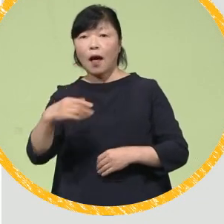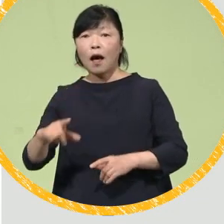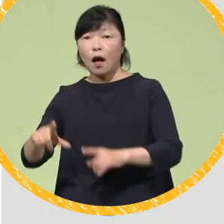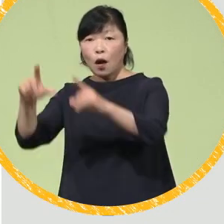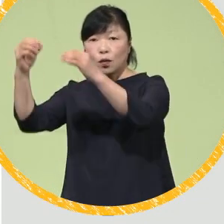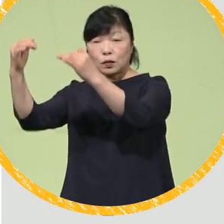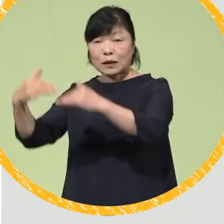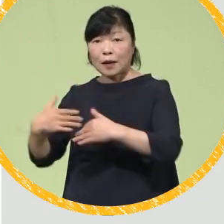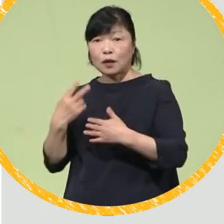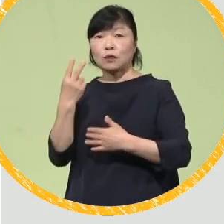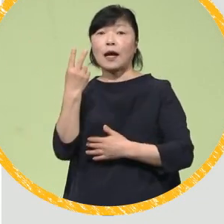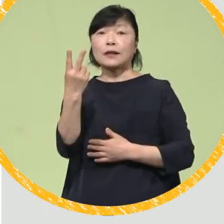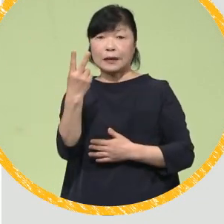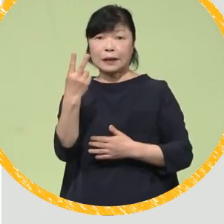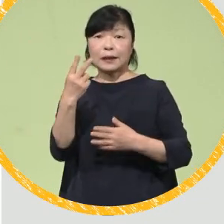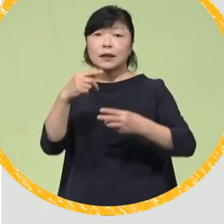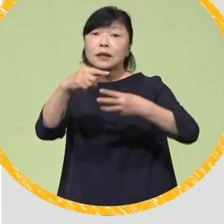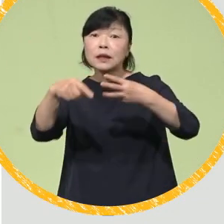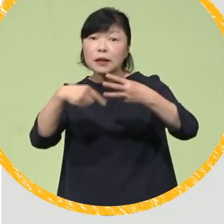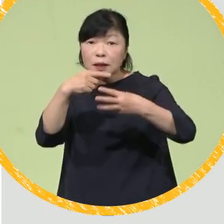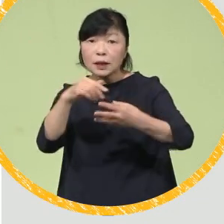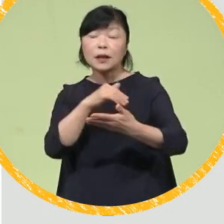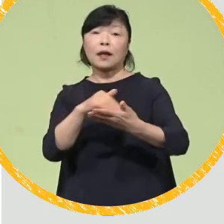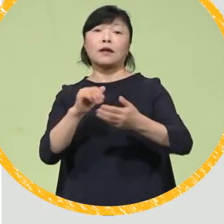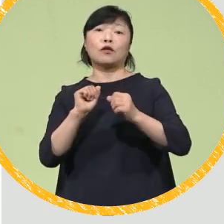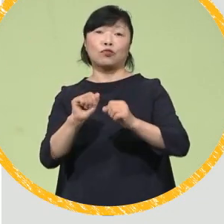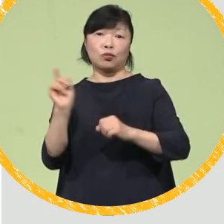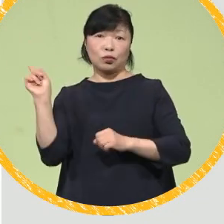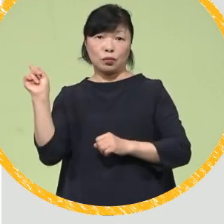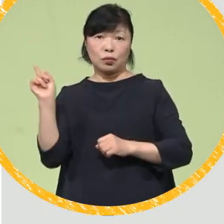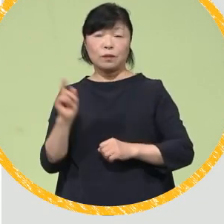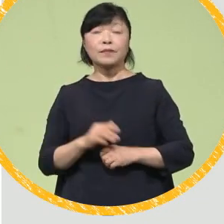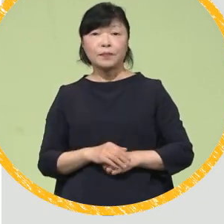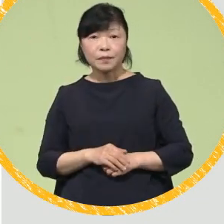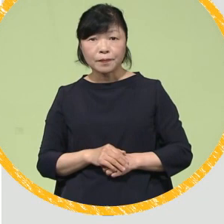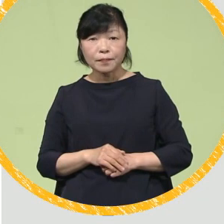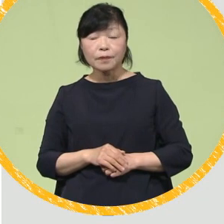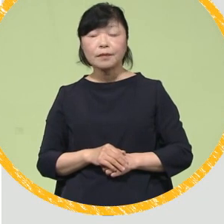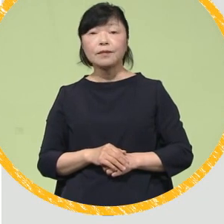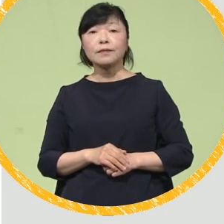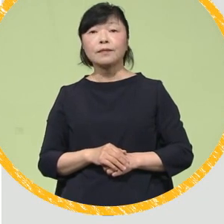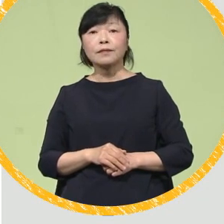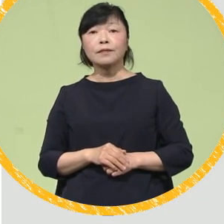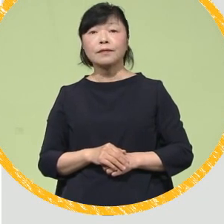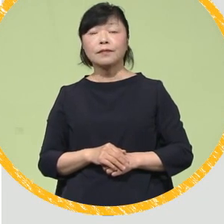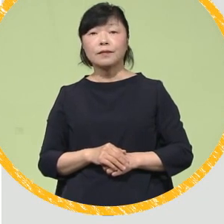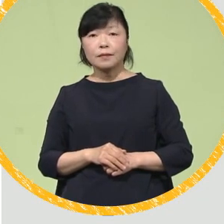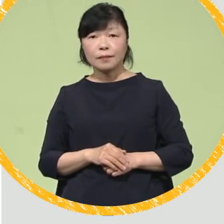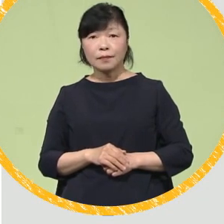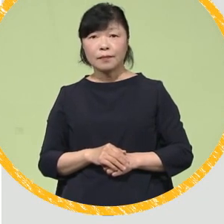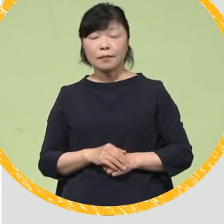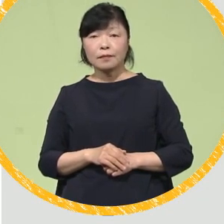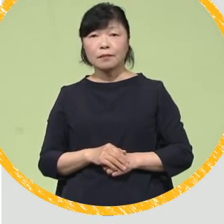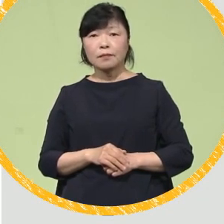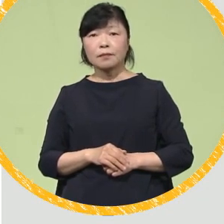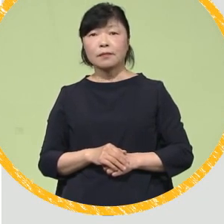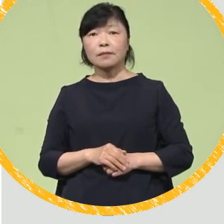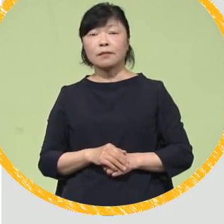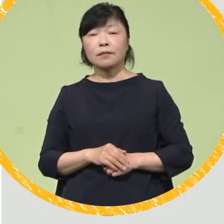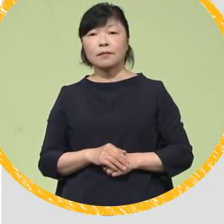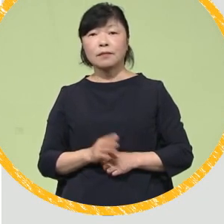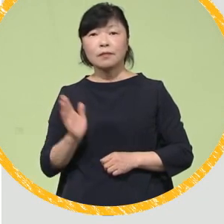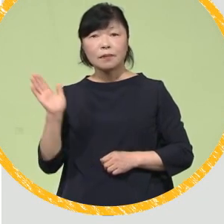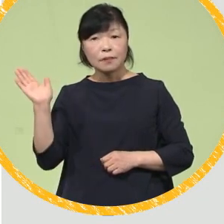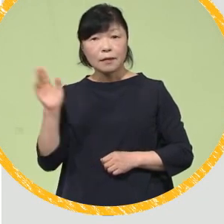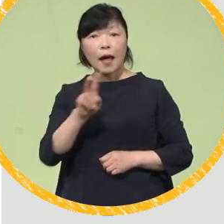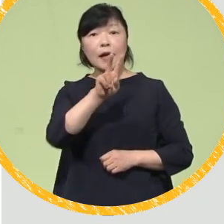射輻射熱が2の割合でこの指数を、はい、決めてるんですね。でちなみにこれ一番上の